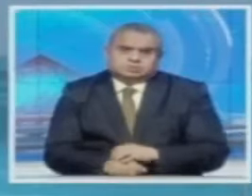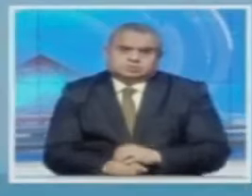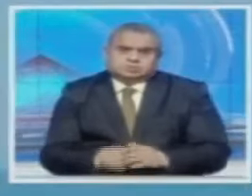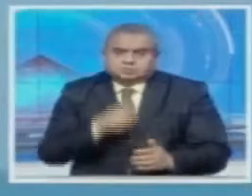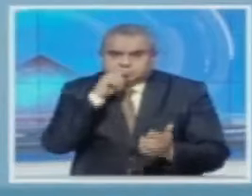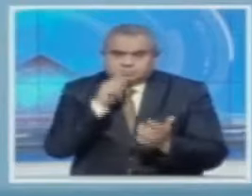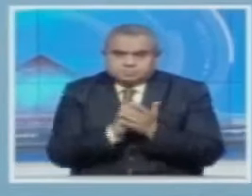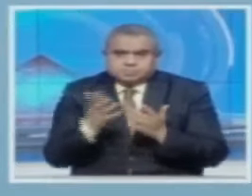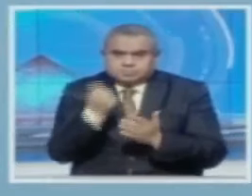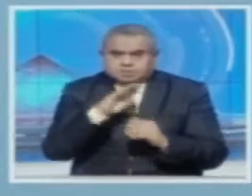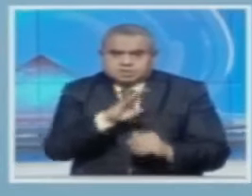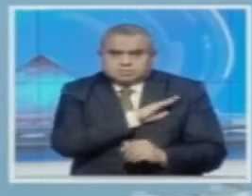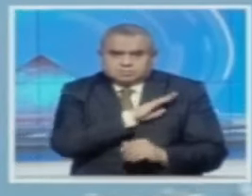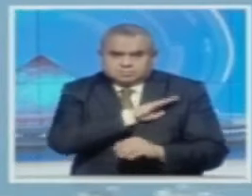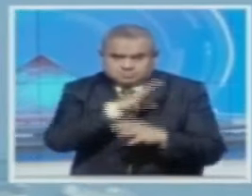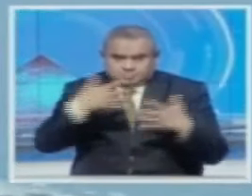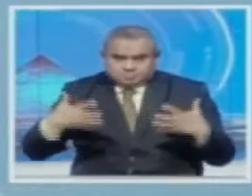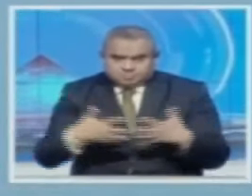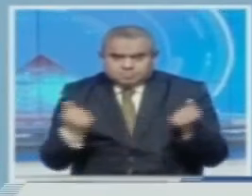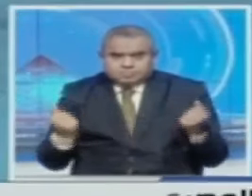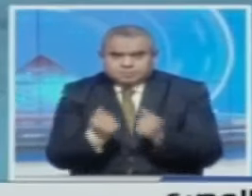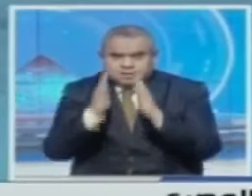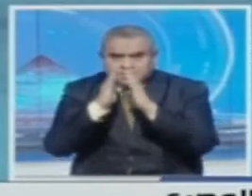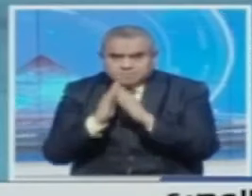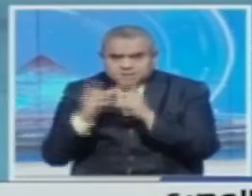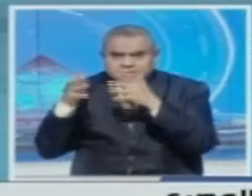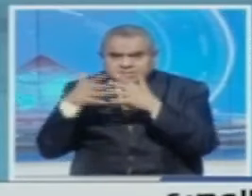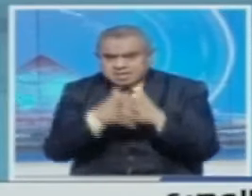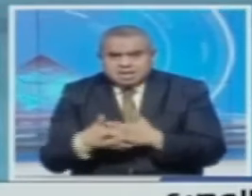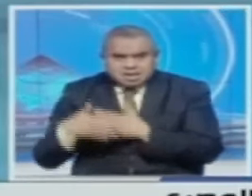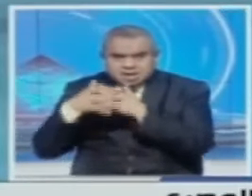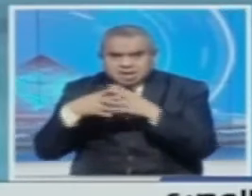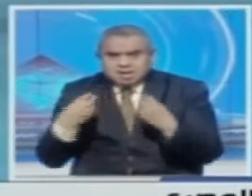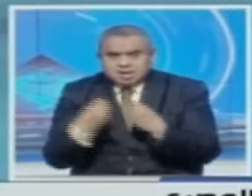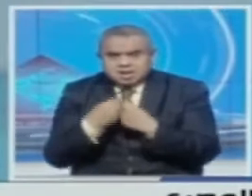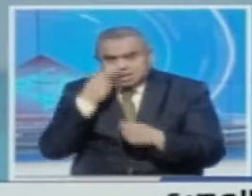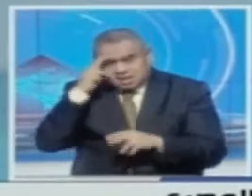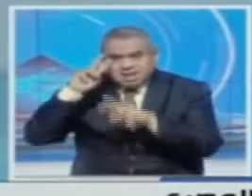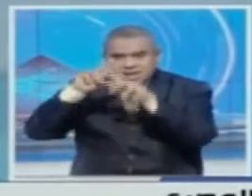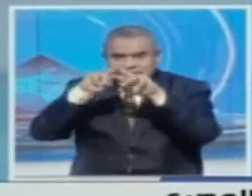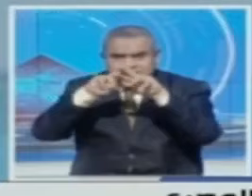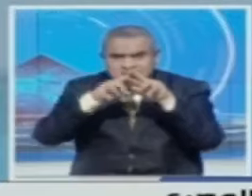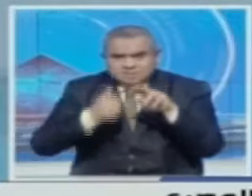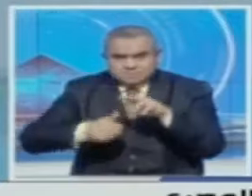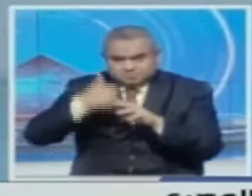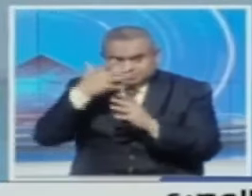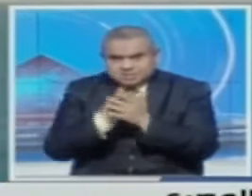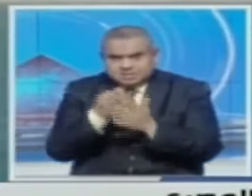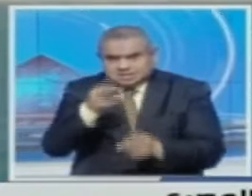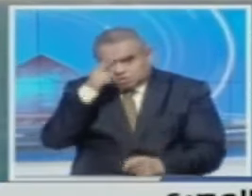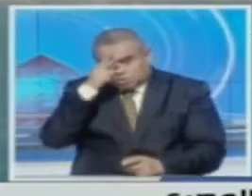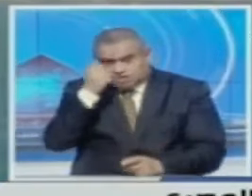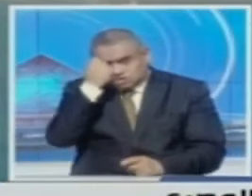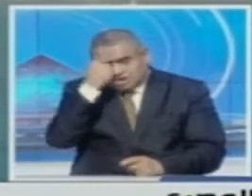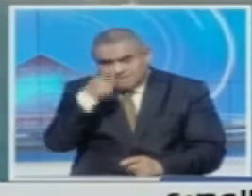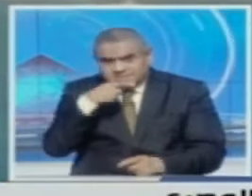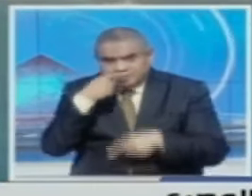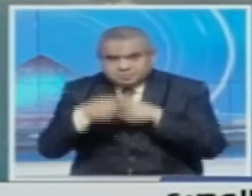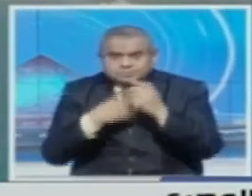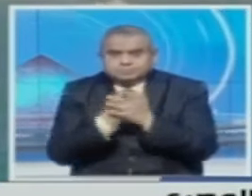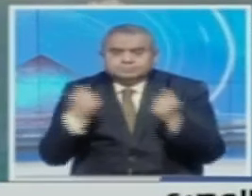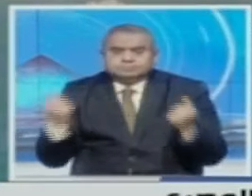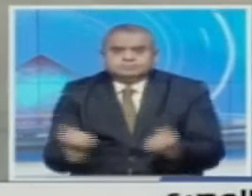نفذت القوات المشاركة بالتدريب المصري الأمريكي المشترك النجم الساطع 2023 إحدى الأنشطة